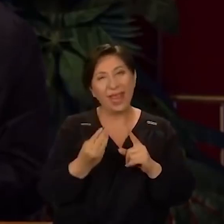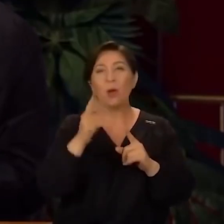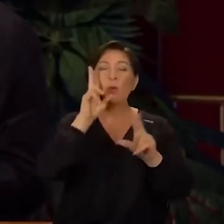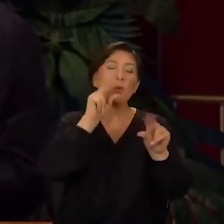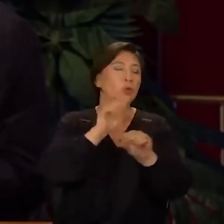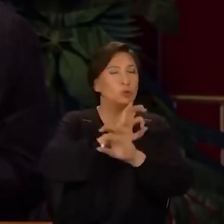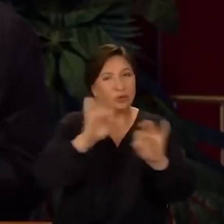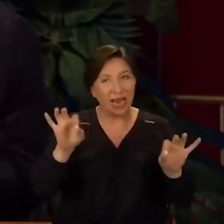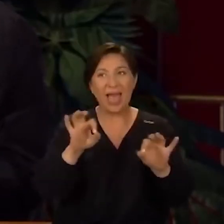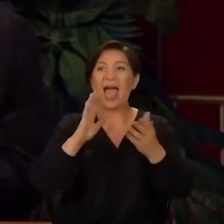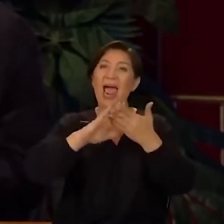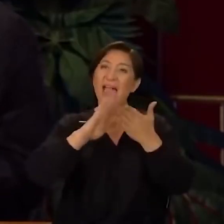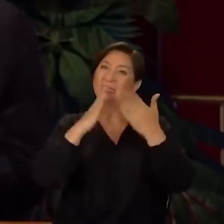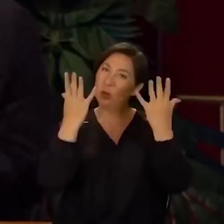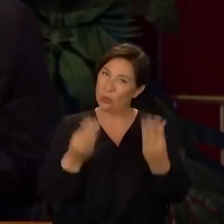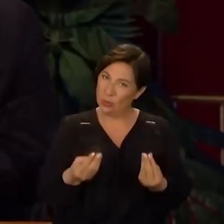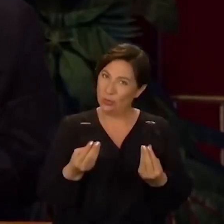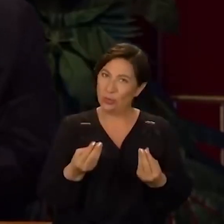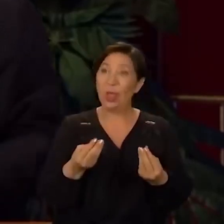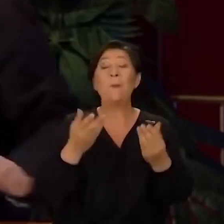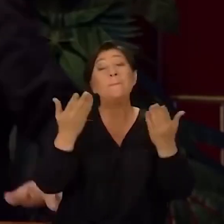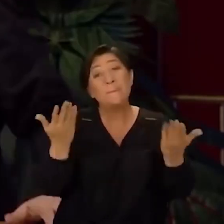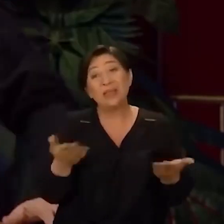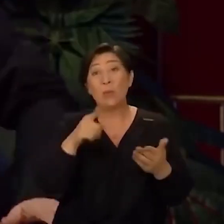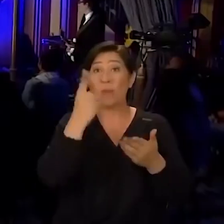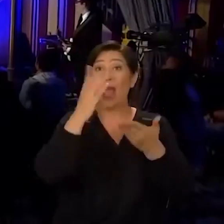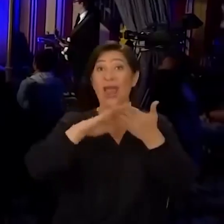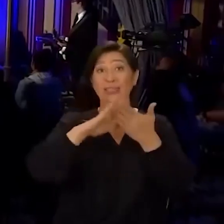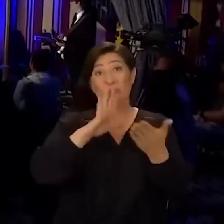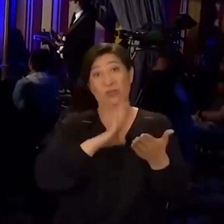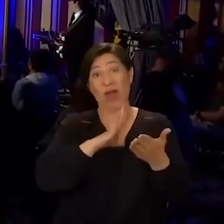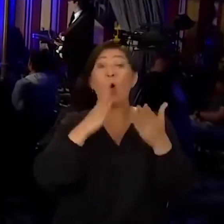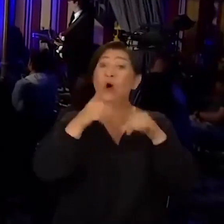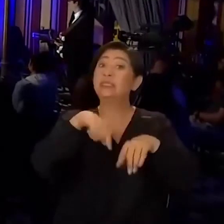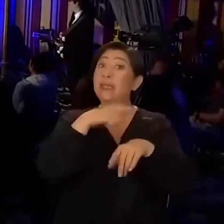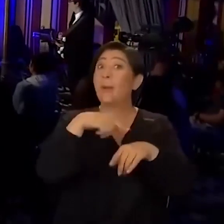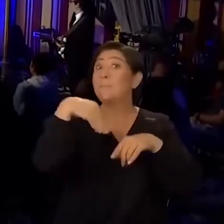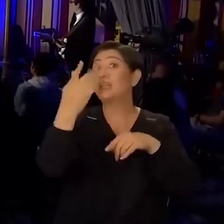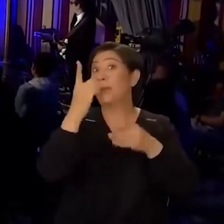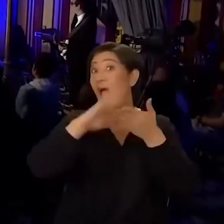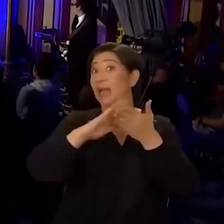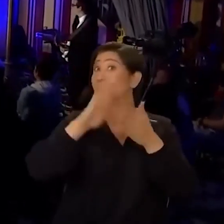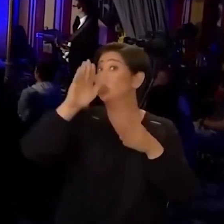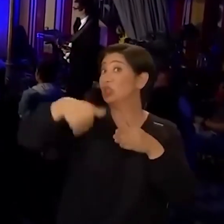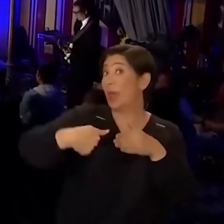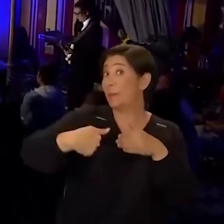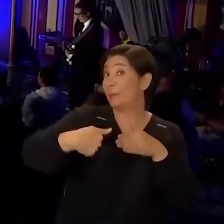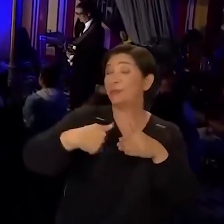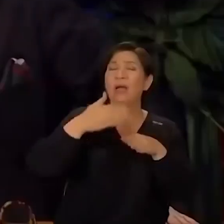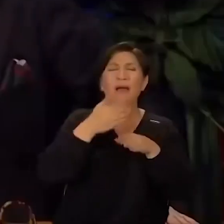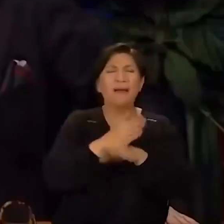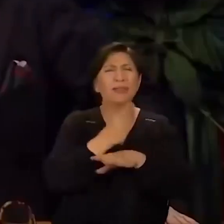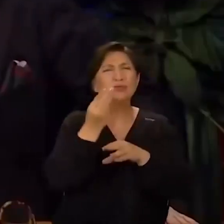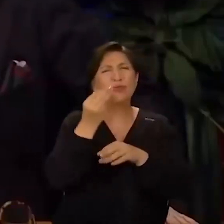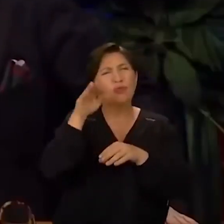çekenler eve uykusuz Lara arkadaşlık etmeye çalışıyoruz Madem böyle bir arkadaşlığımız var o zaman bir başka arkadaşımı Çağırayım